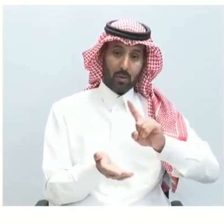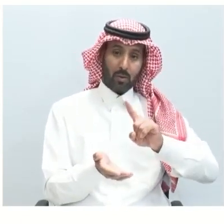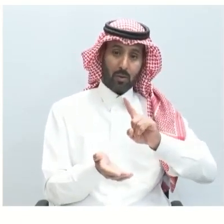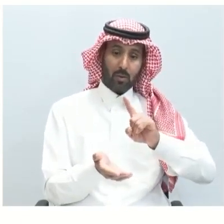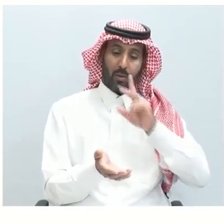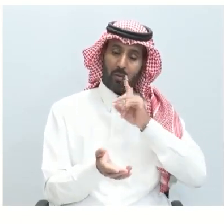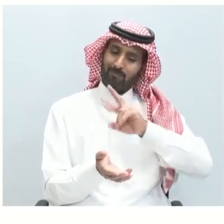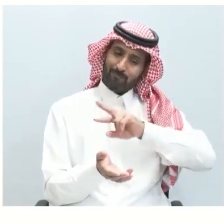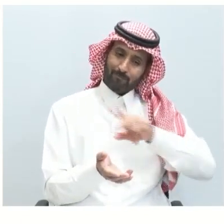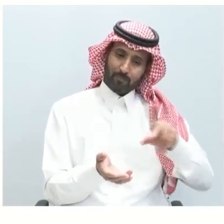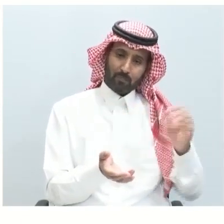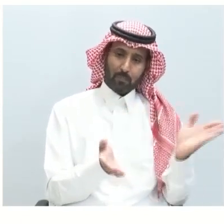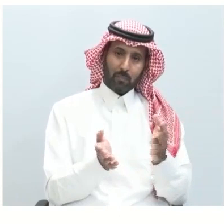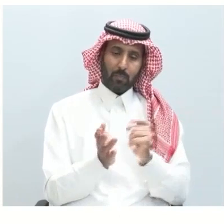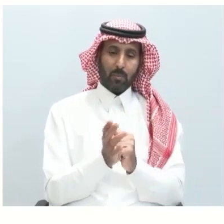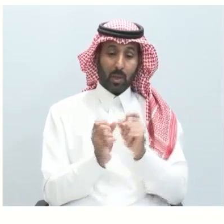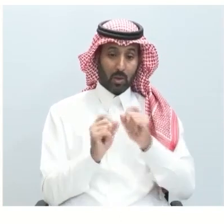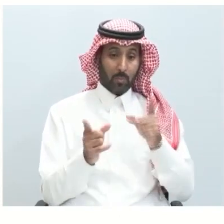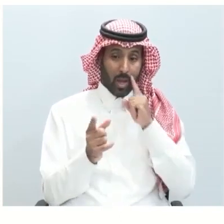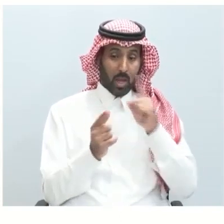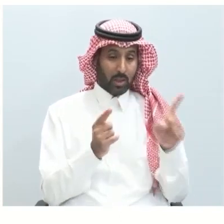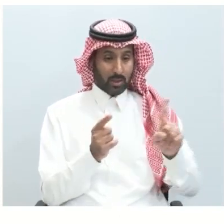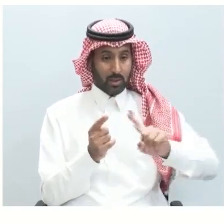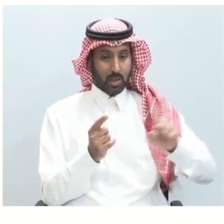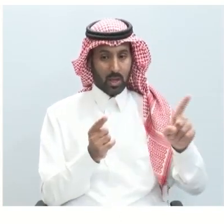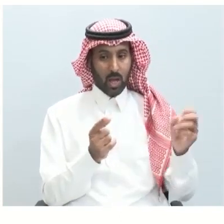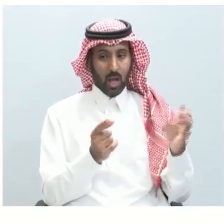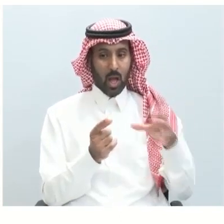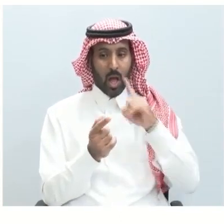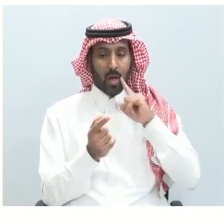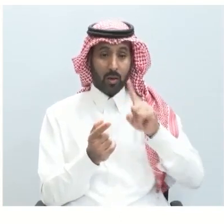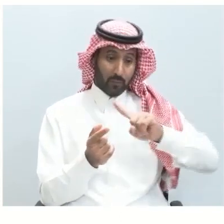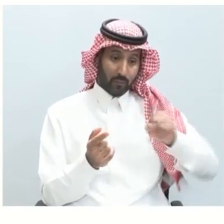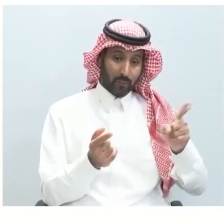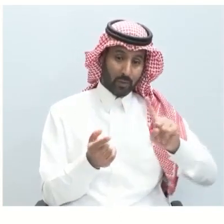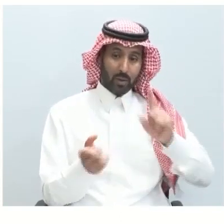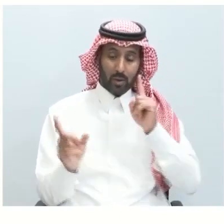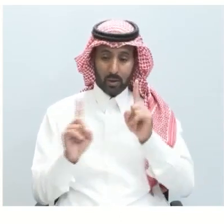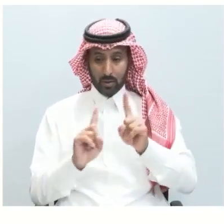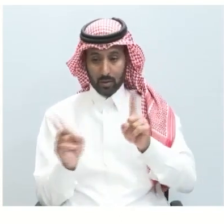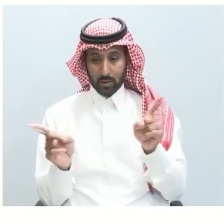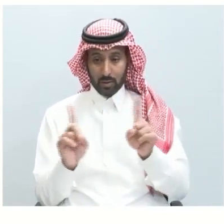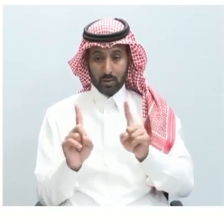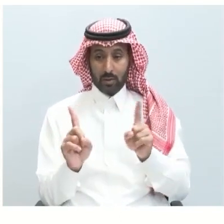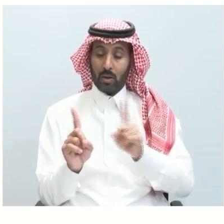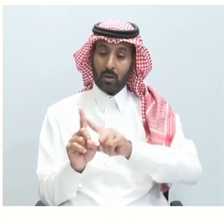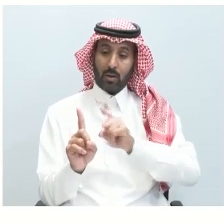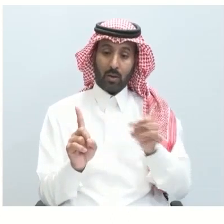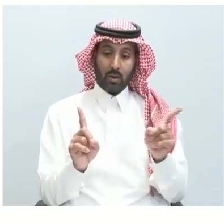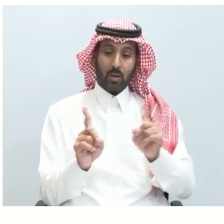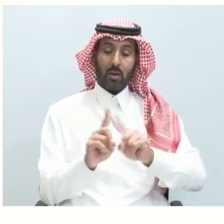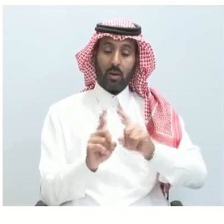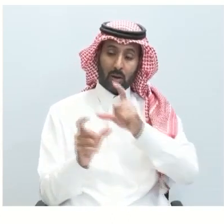هنا ستختلف اذا تبين عدادات الاشعاع ان هناك فرق في مستويات الاشاعه في كل من